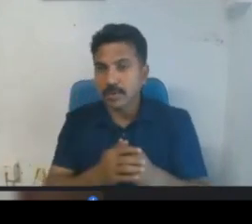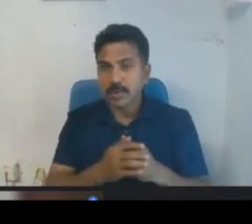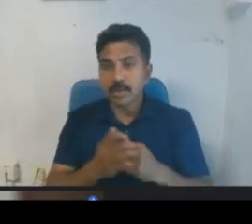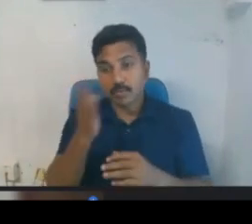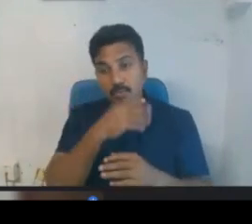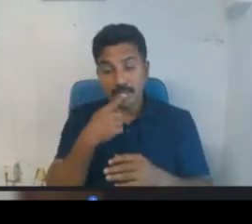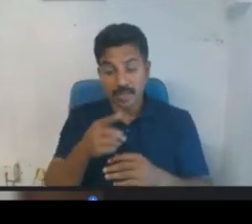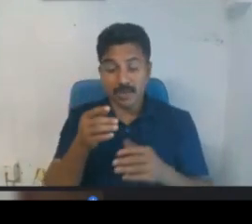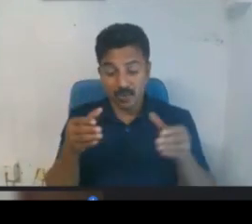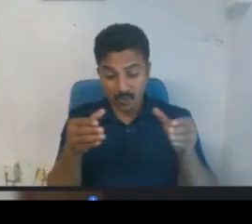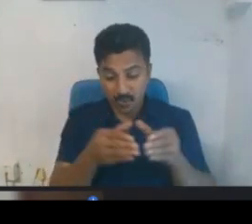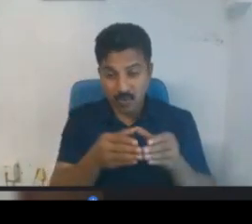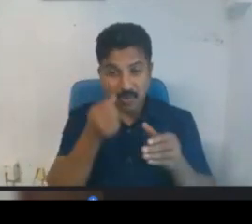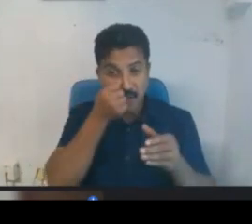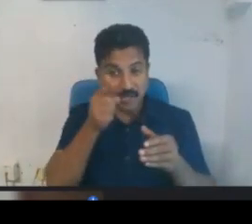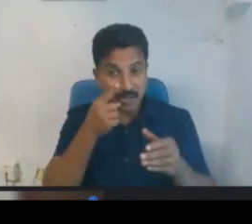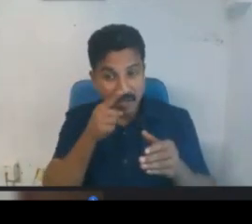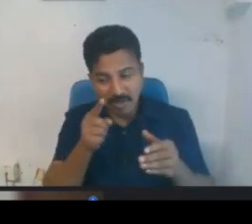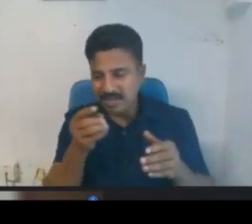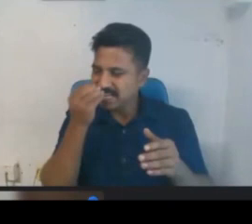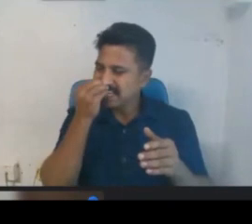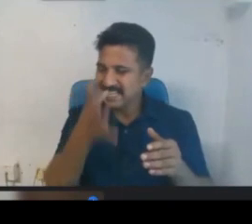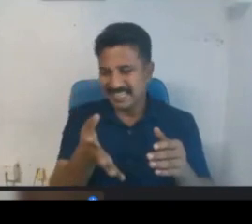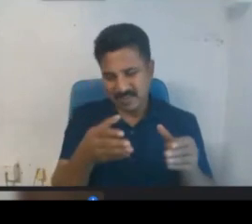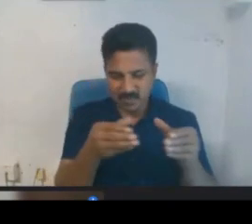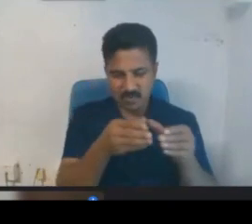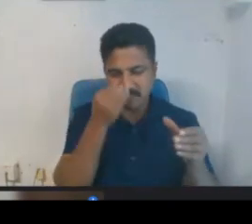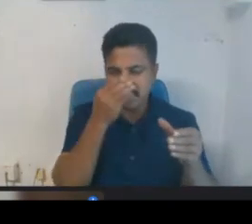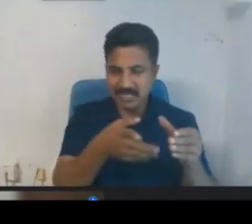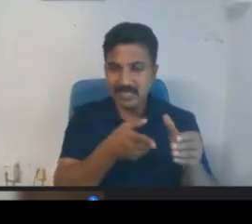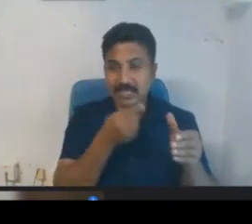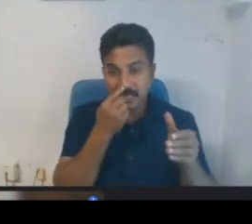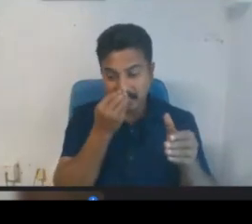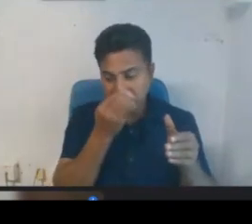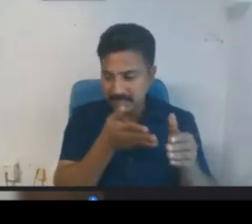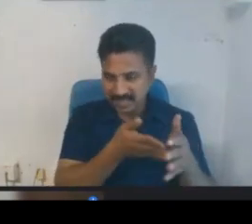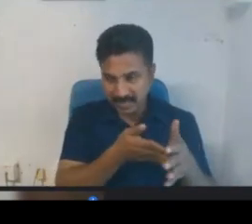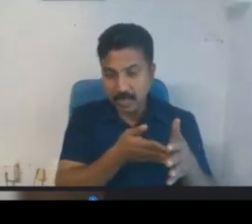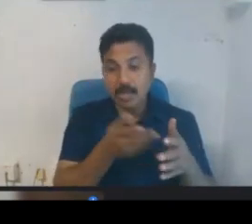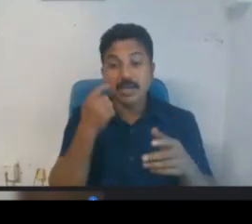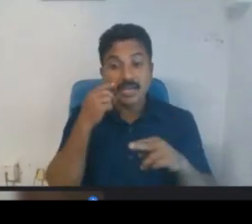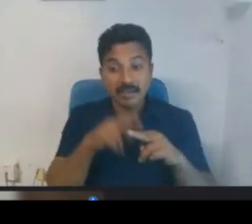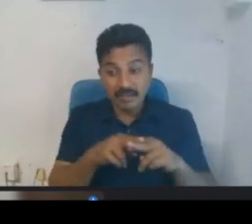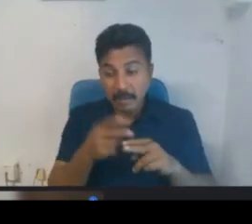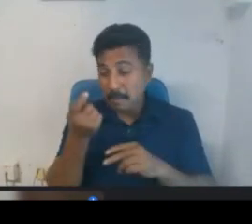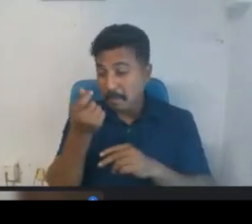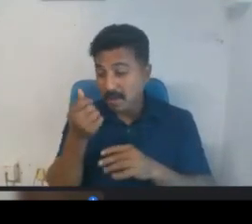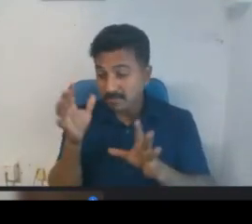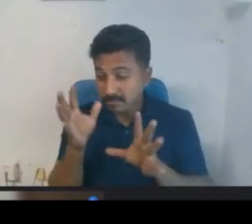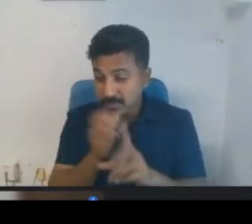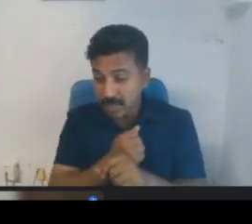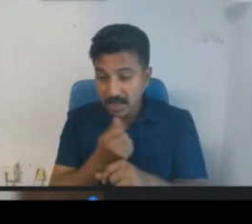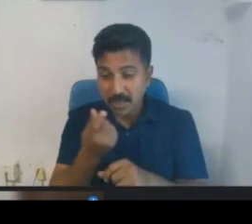കുട്ടികളുടെ അച്ഛനും അമ്മമാർക്കും ഇത് വളരെ ഈസി ആയിട്ട് ചെയ്യാൻ കഴിയും. പക്ഷേ വളരെ ബുദ്ധിമുട്ടുള്ള സാമ്പത്തികമായി പിന്നാക്കം നിൽക്കുന്ന